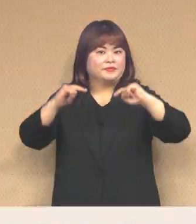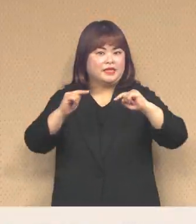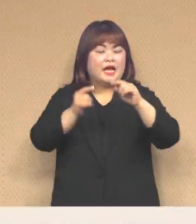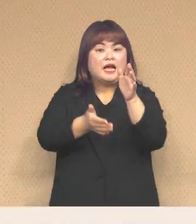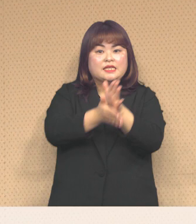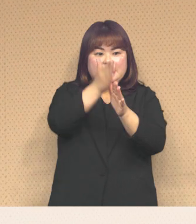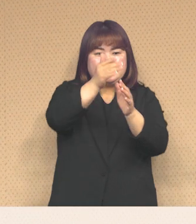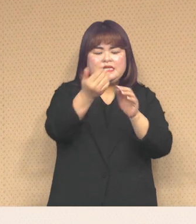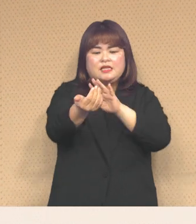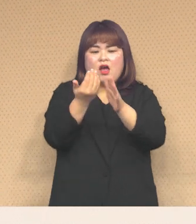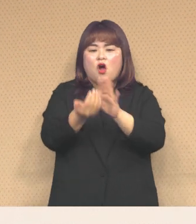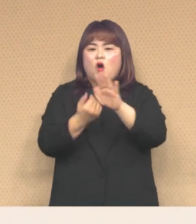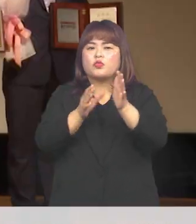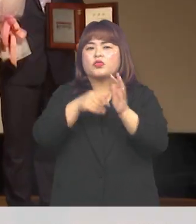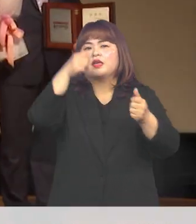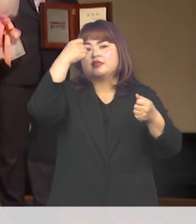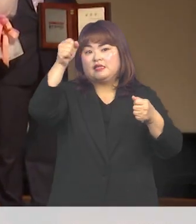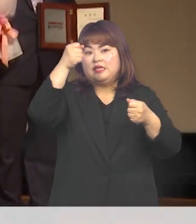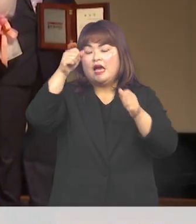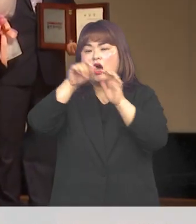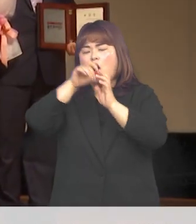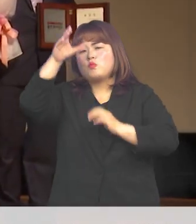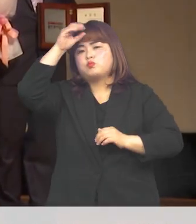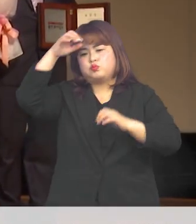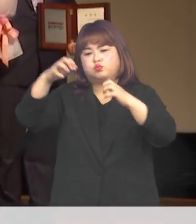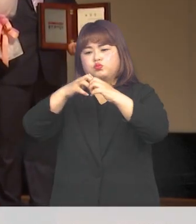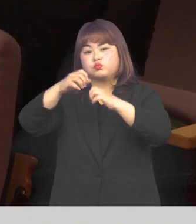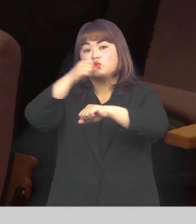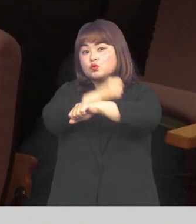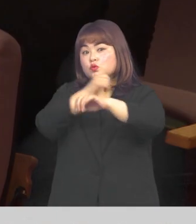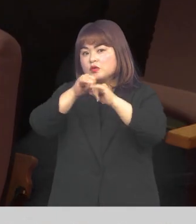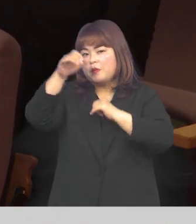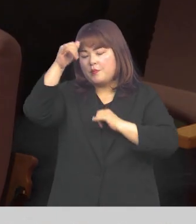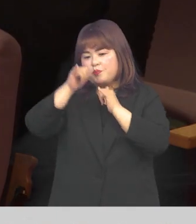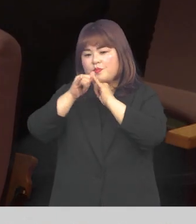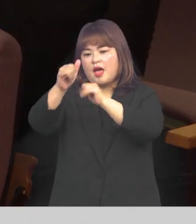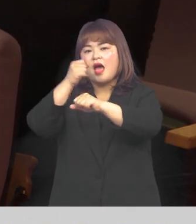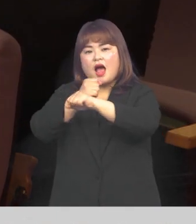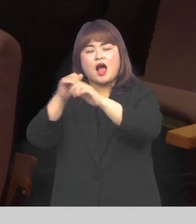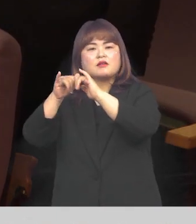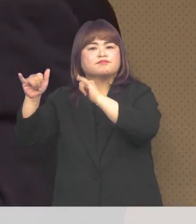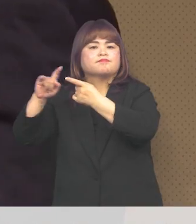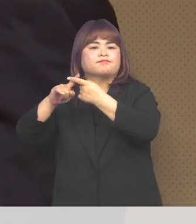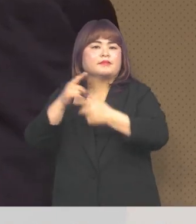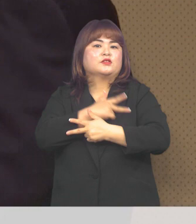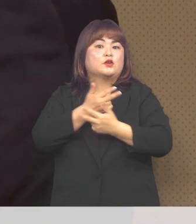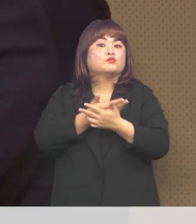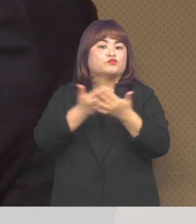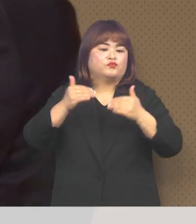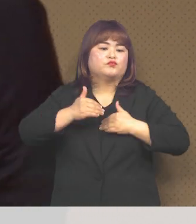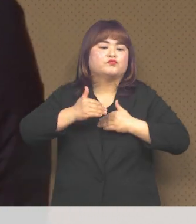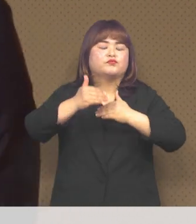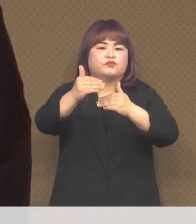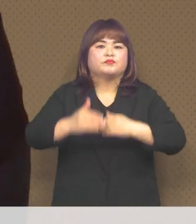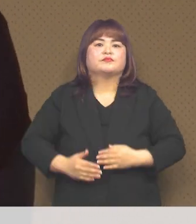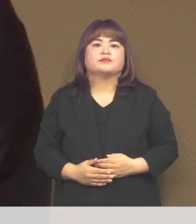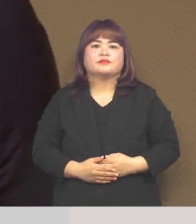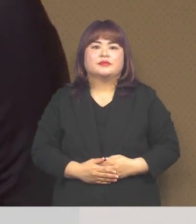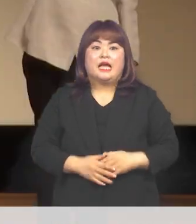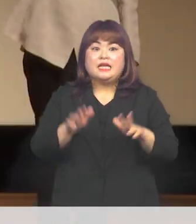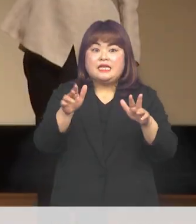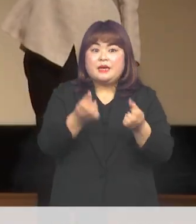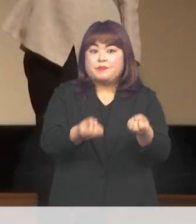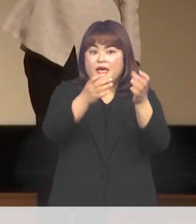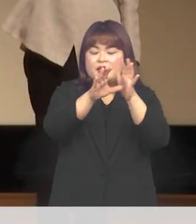참석했습니다. 식은 식전 공연, 무공훈장 수여, 모범 국가유공자 및 유족 표창, 제복 증정식 순으로